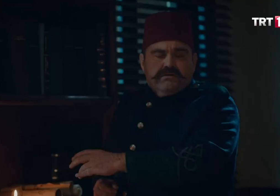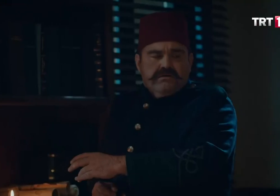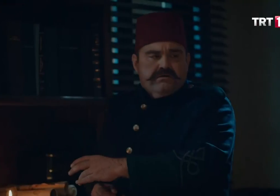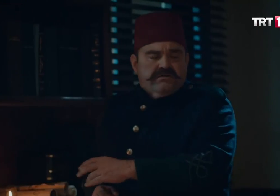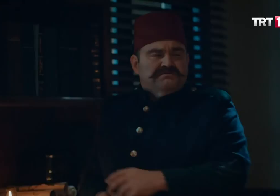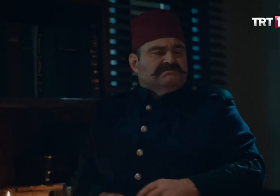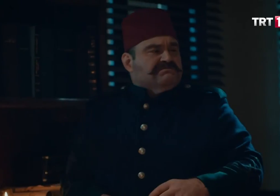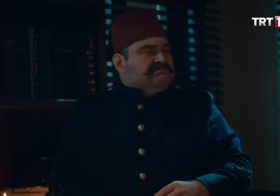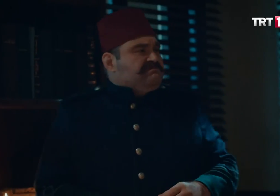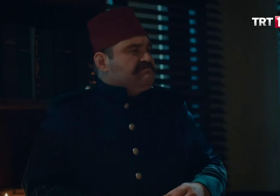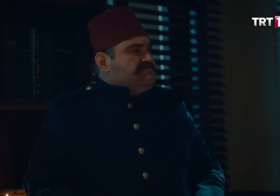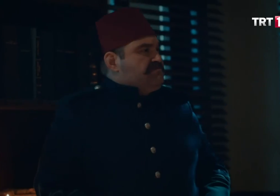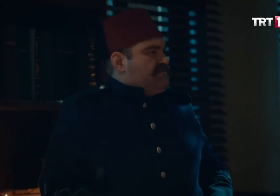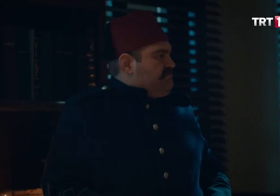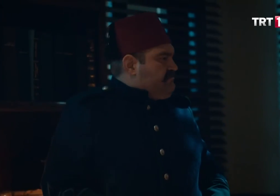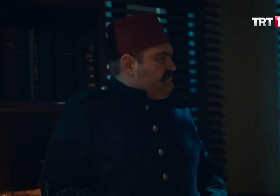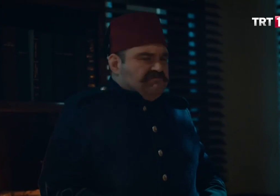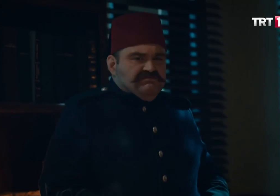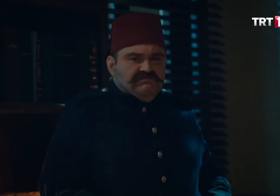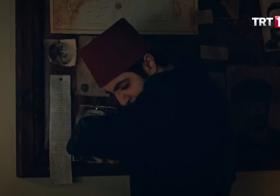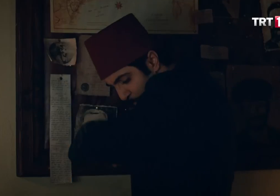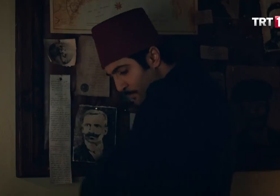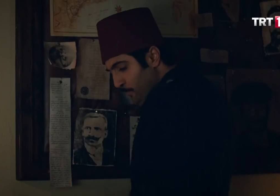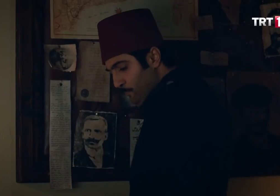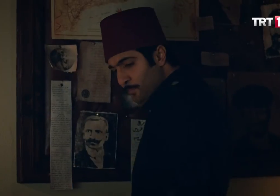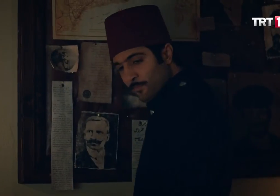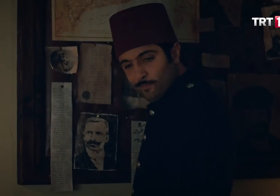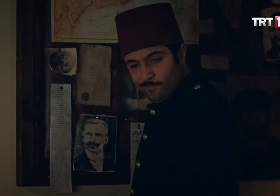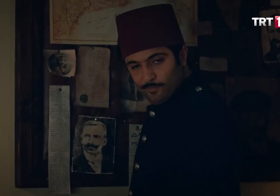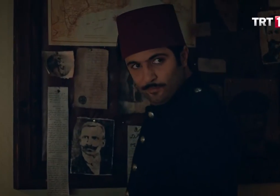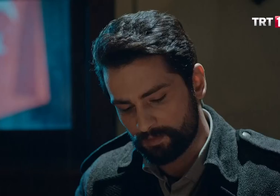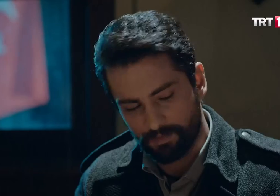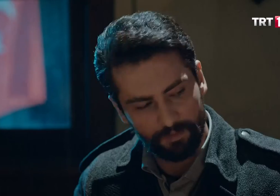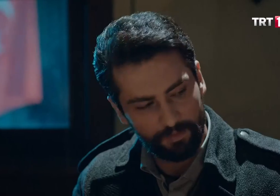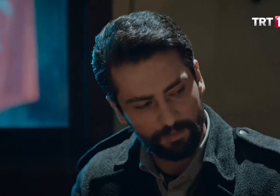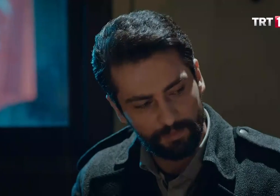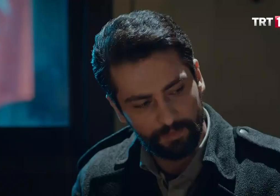Kilolu havayı kokluyor. İnce kaşlı kendi üstü başını kokladı. Kilolu ellerini kokladı.